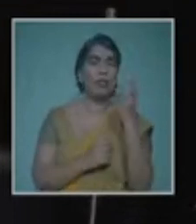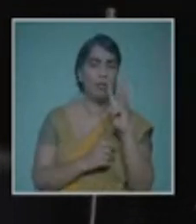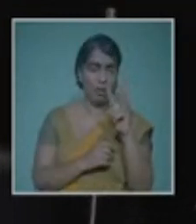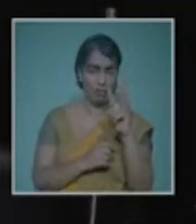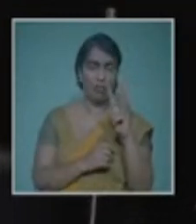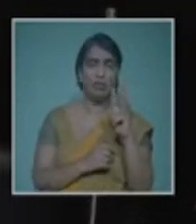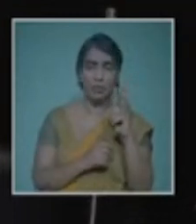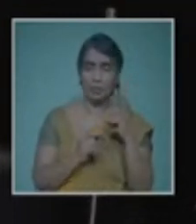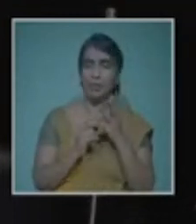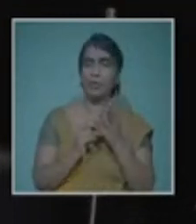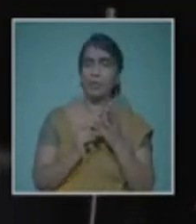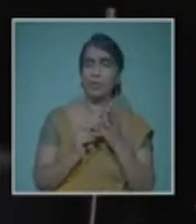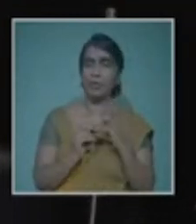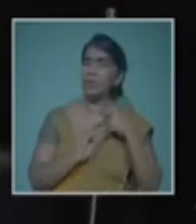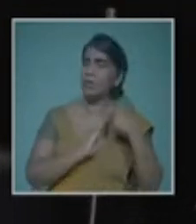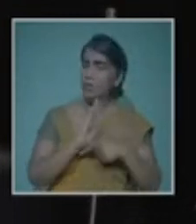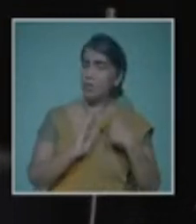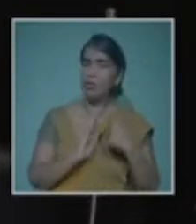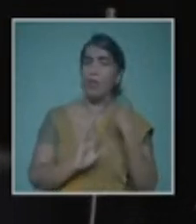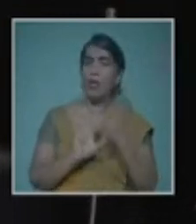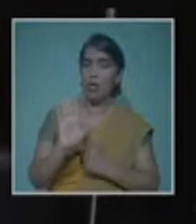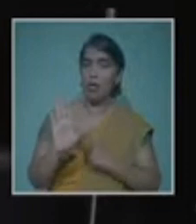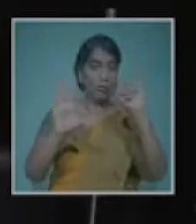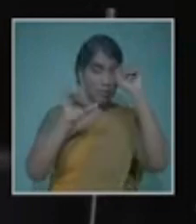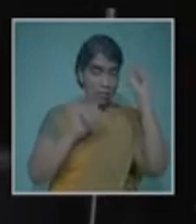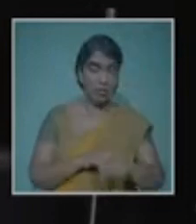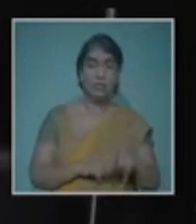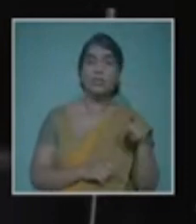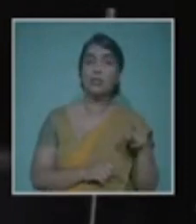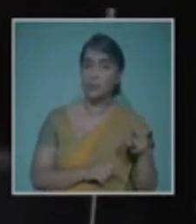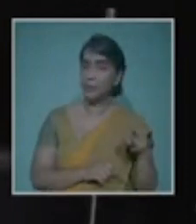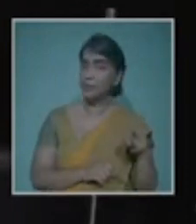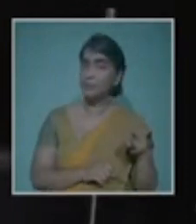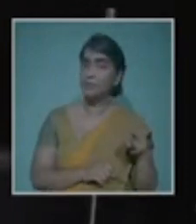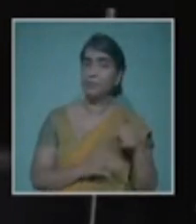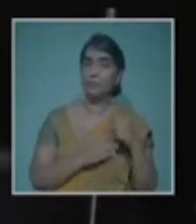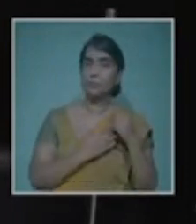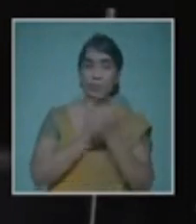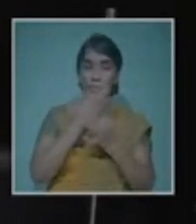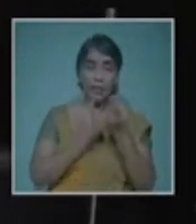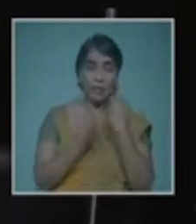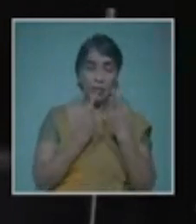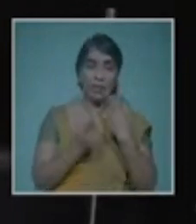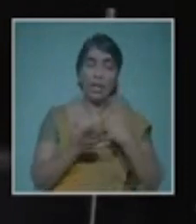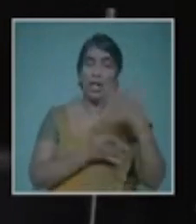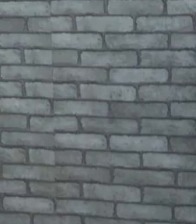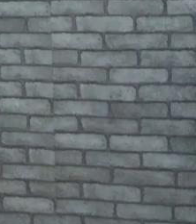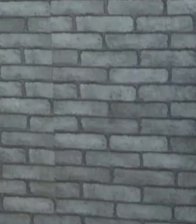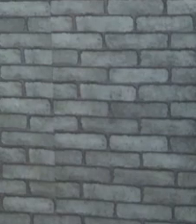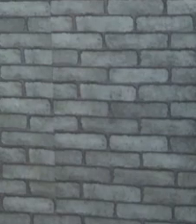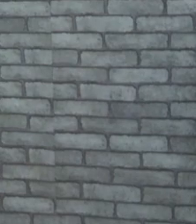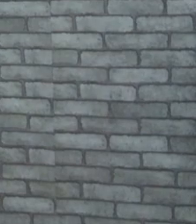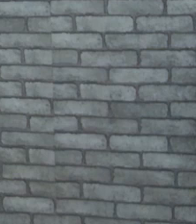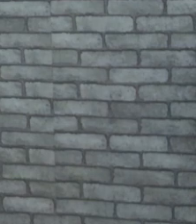13 தினாய் ஹிட்டியே முழு லங்காவே அவுருத்துக்கட்ட என்ன 16,000 மே மத்ரவ்ய பரீட்சணா கரல வார்த்தாய்வான் தம்ம இந்த